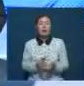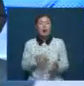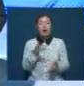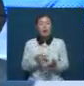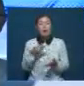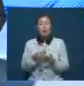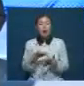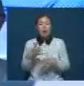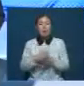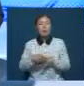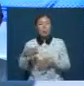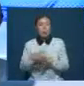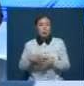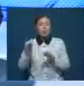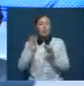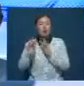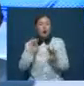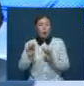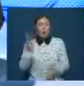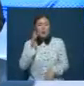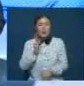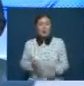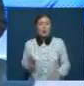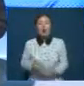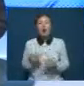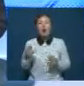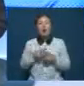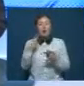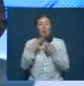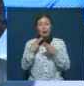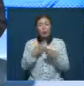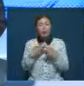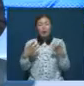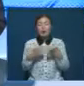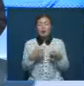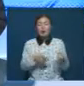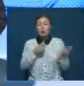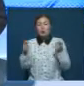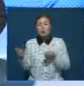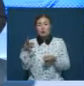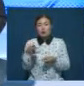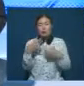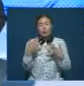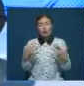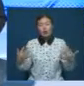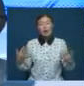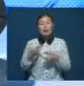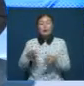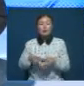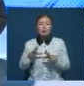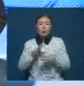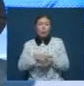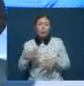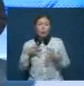Қалада бағалы тондар жәрменкесі өтуде. Ақтау ойын сауық орталығында орналасқан көрмеге ішіктердің 3000 түрі қойылған. Бұлғын,